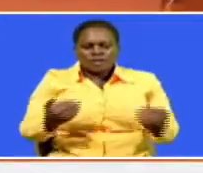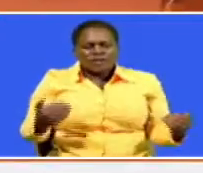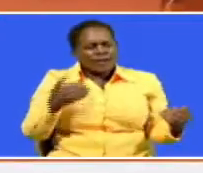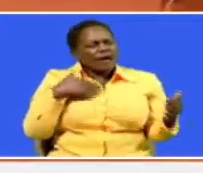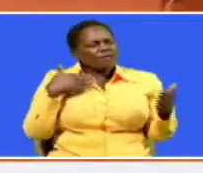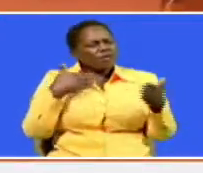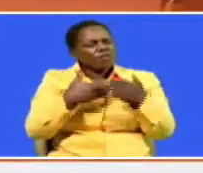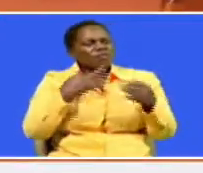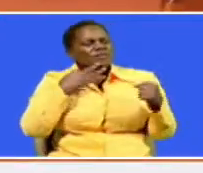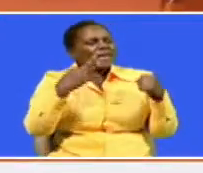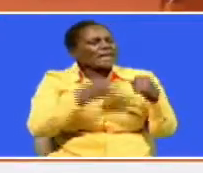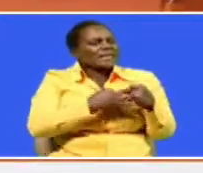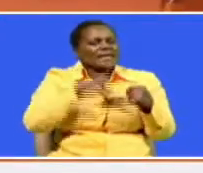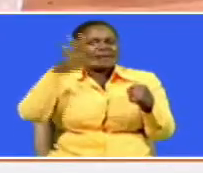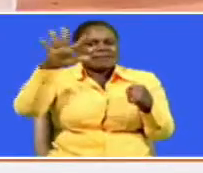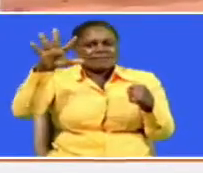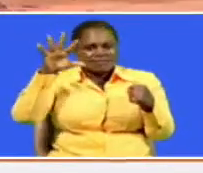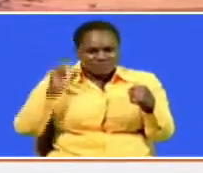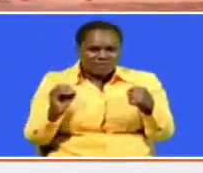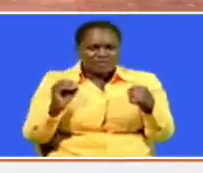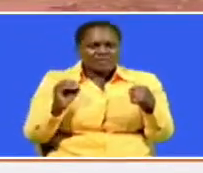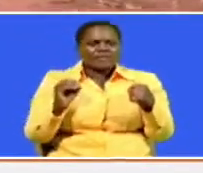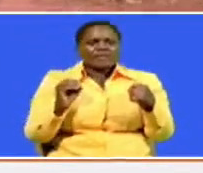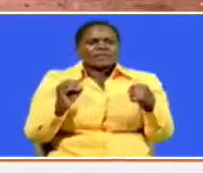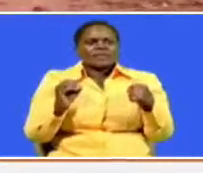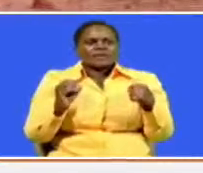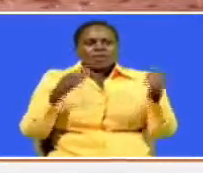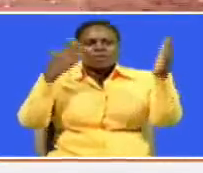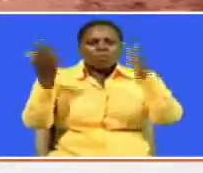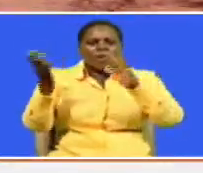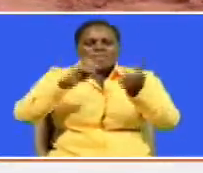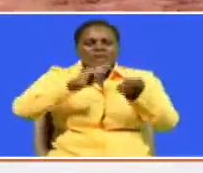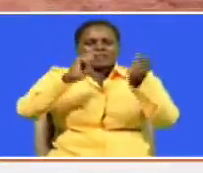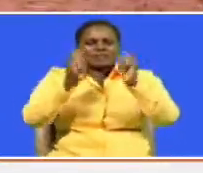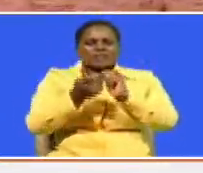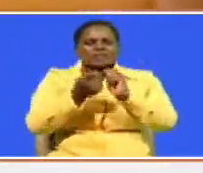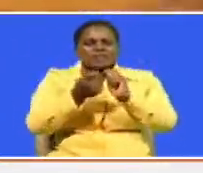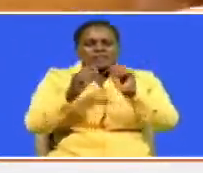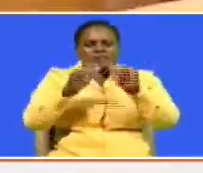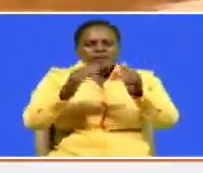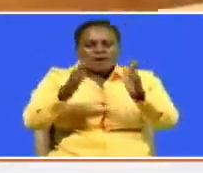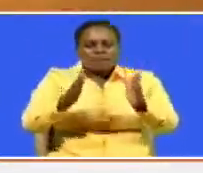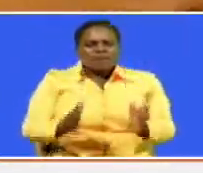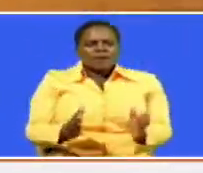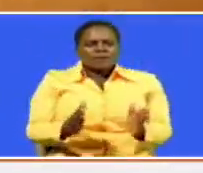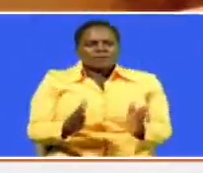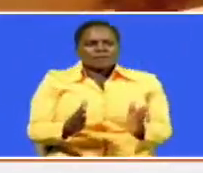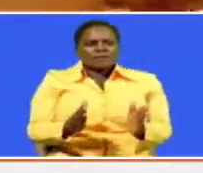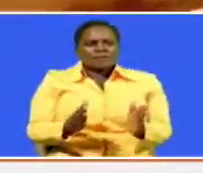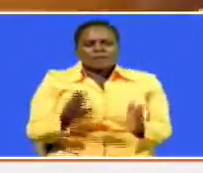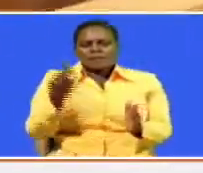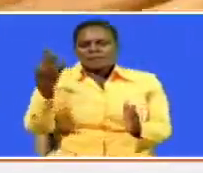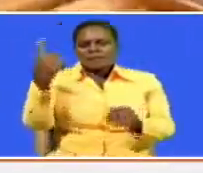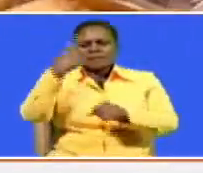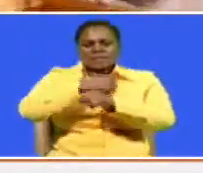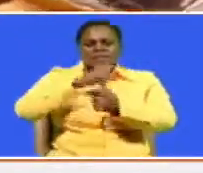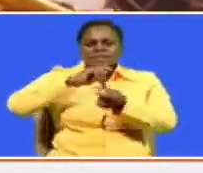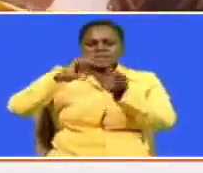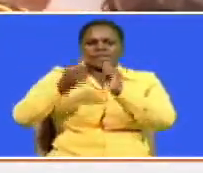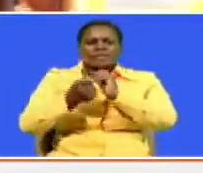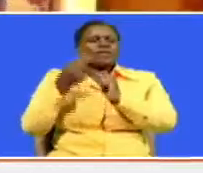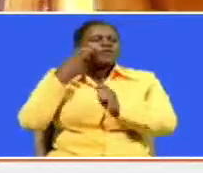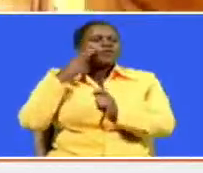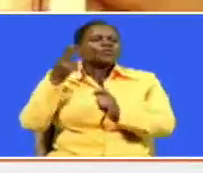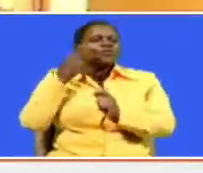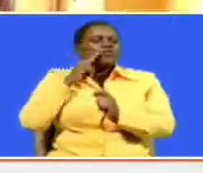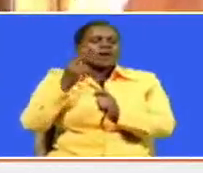about 850 students. As a climate change mitigation measure, the farmers feed the bees every after 3 days with sugar